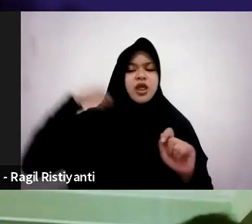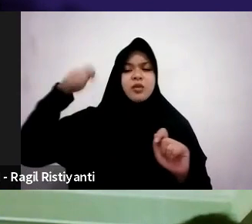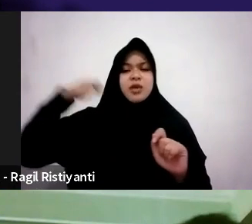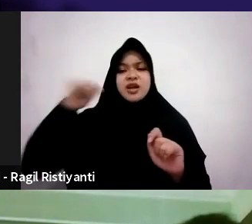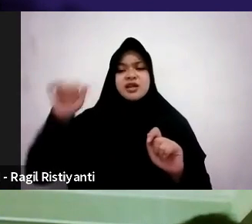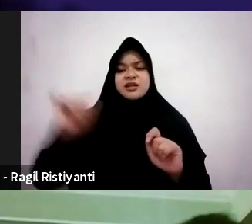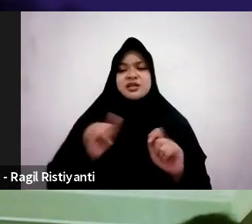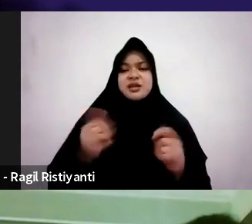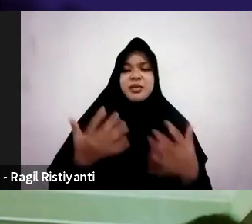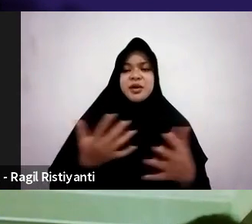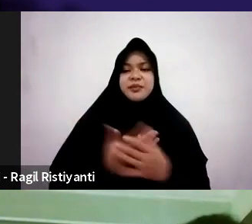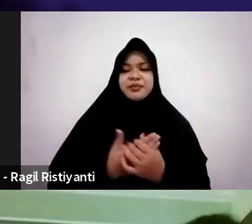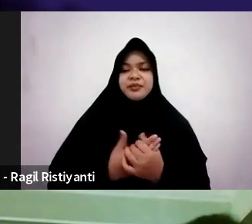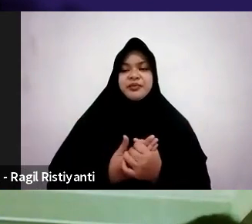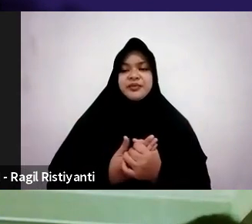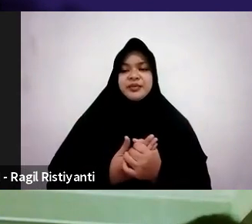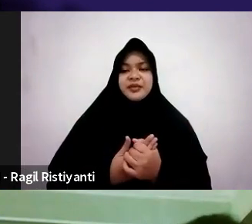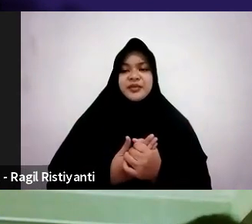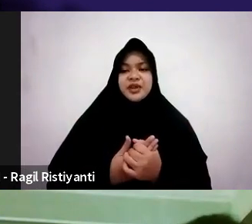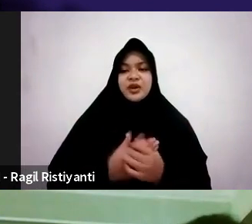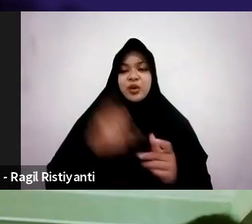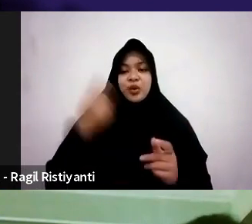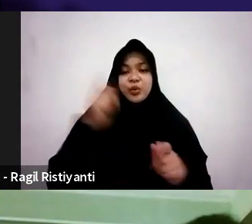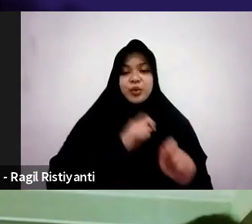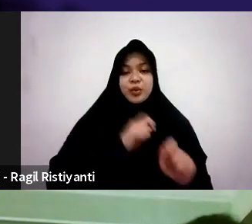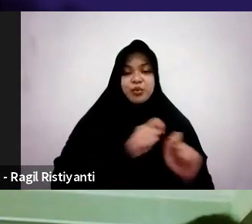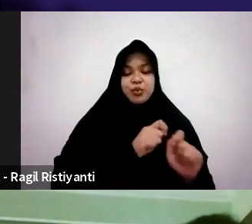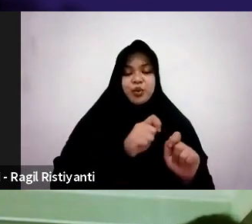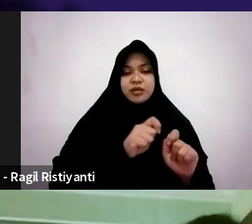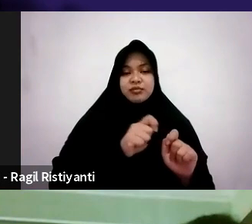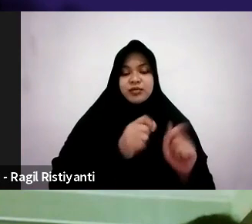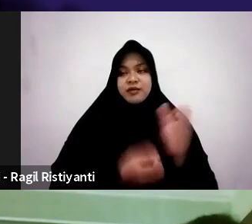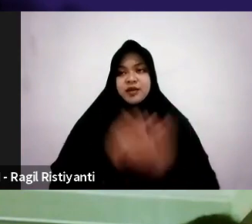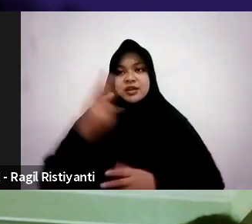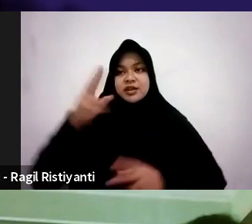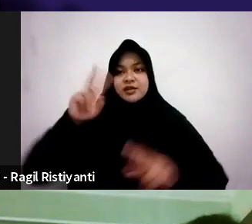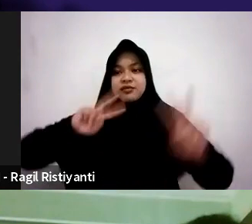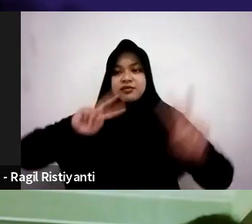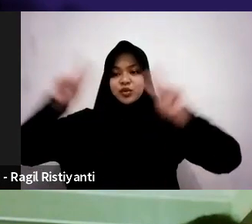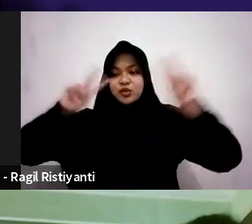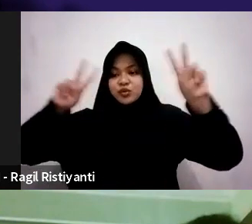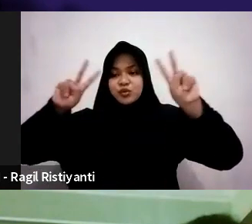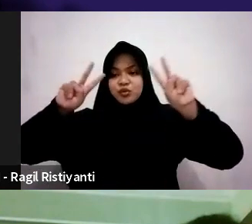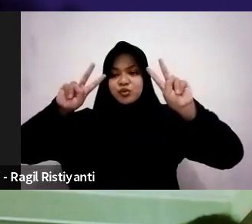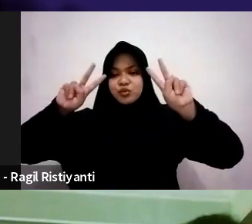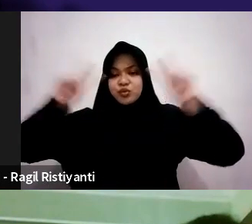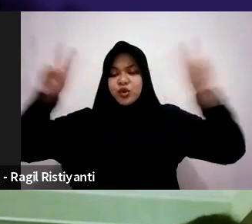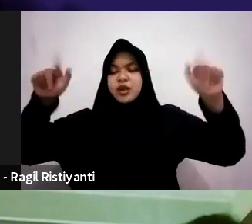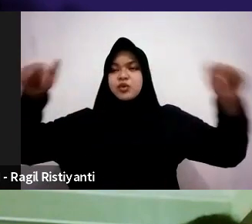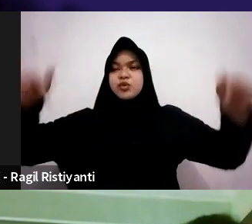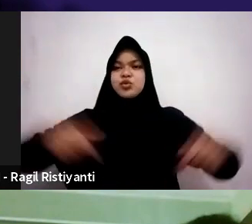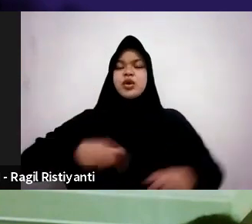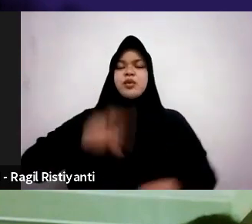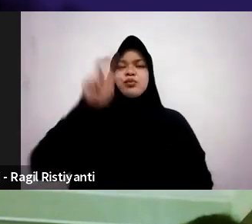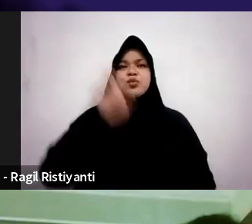sama nih Nikita petugas untuk membuat resensi visual terkait penyandang disabilitas itu juga membutuhkan dana Nah